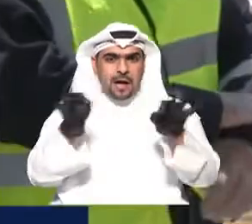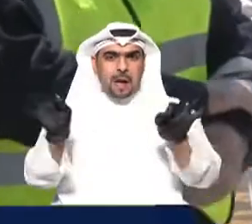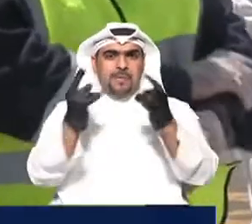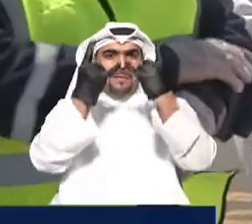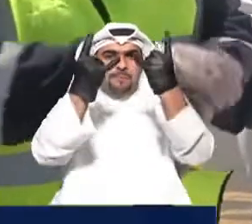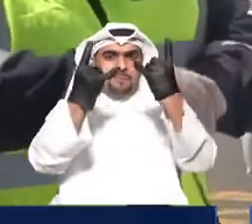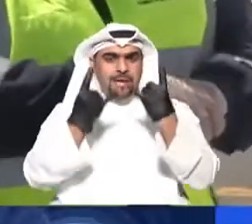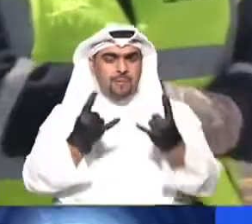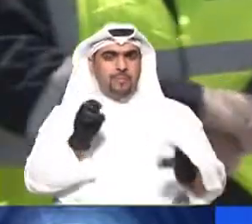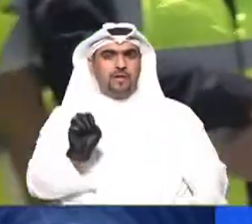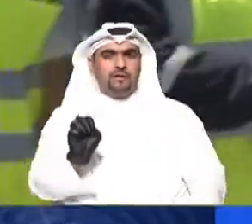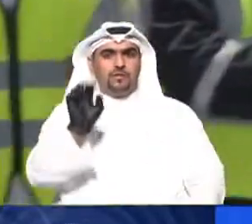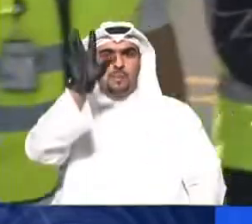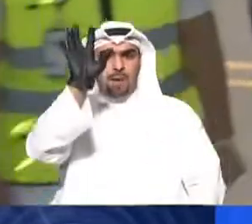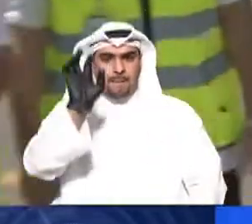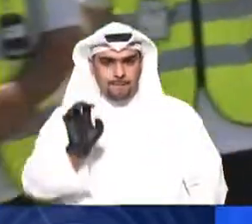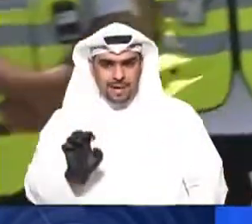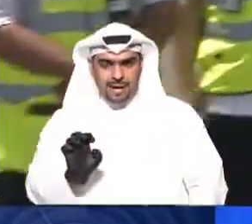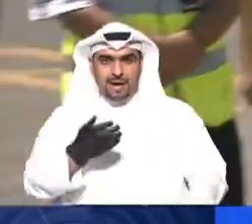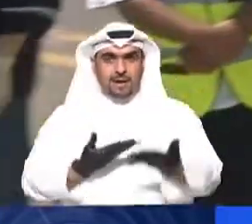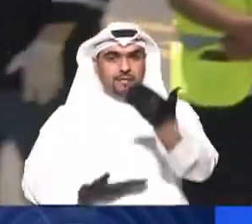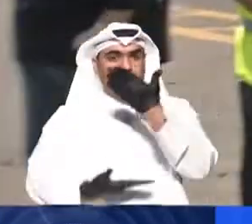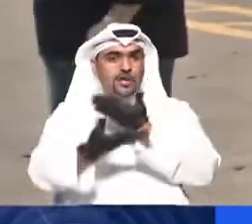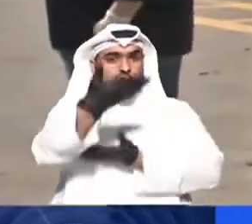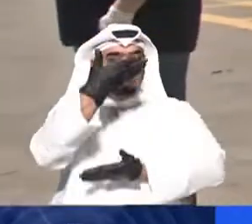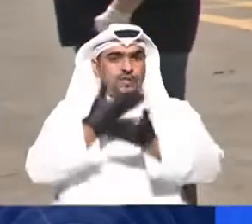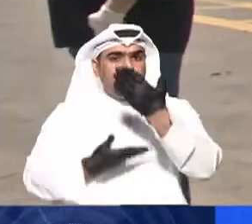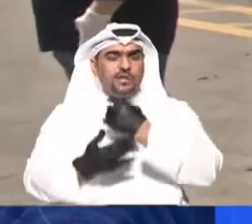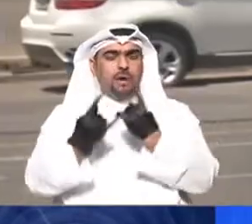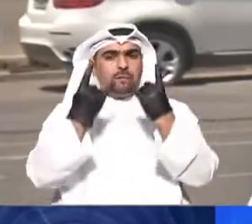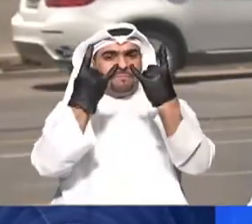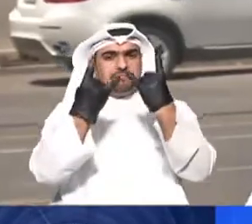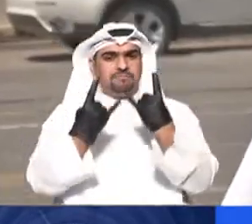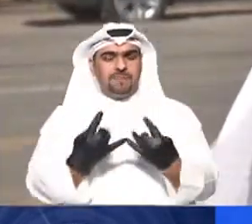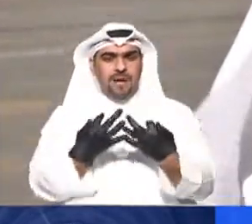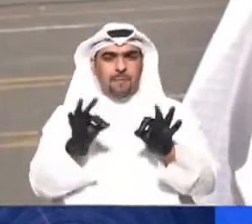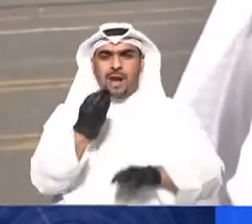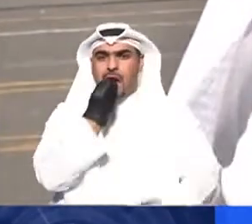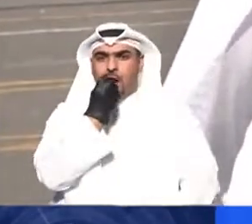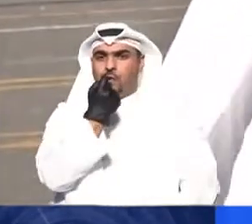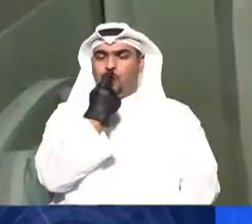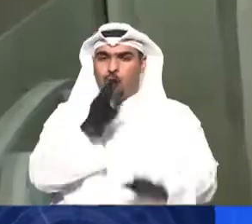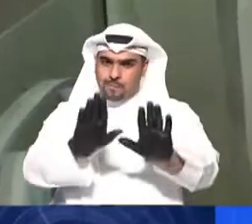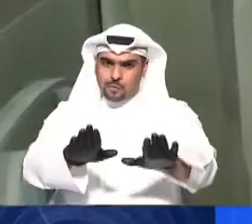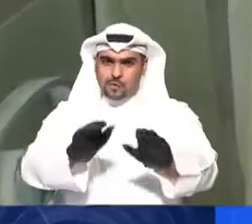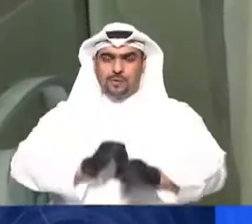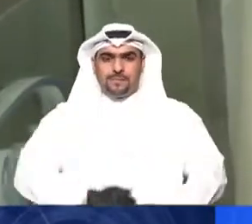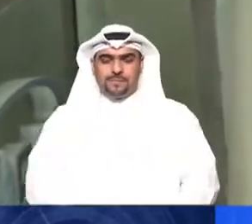مما يمكنها من تأمين الحركة التجارية والاقتصادية في البلاد.